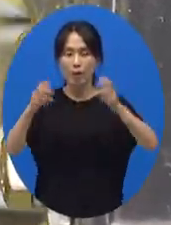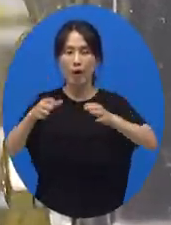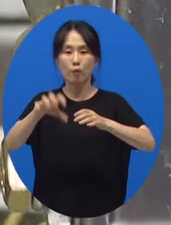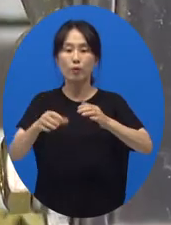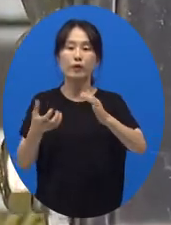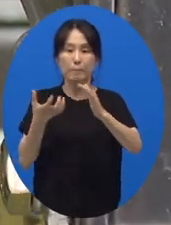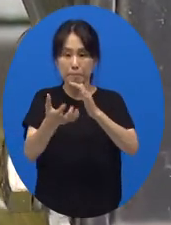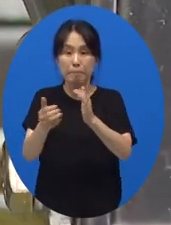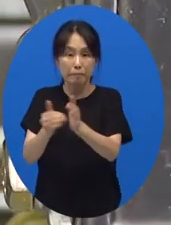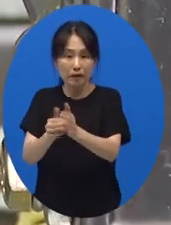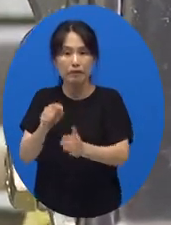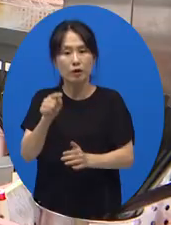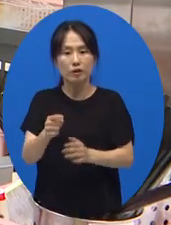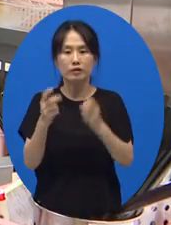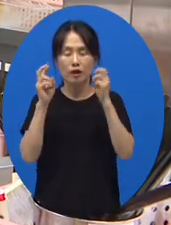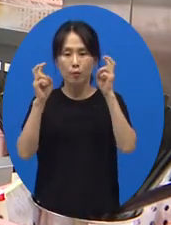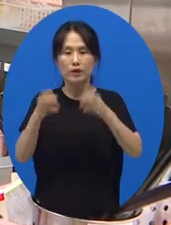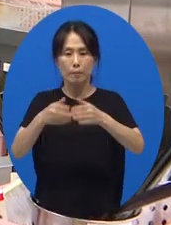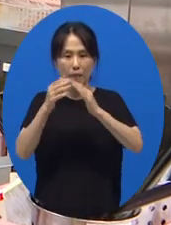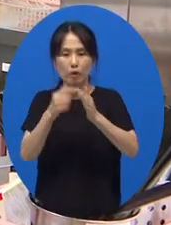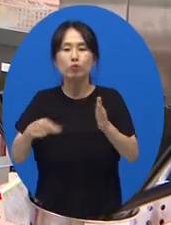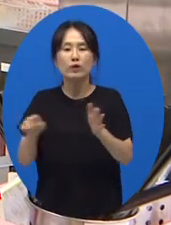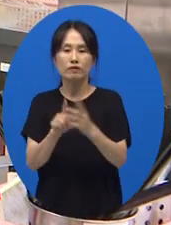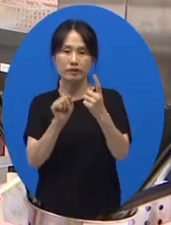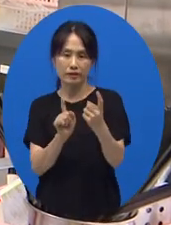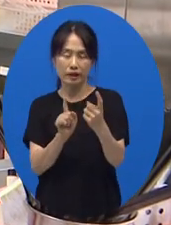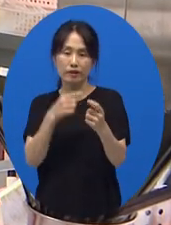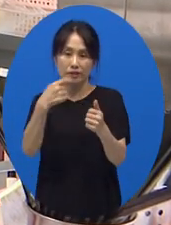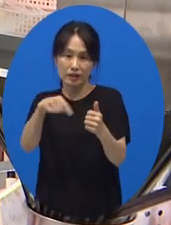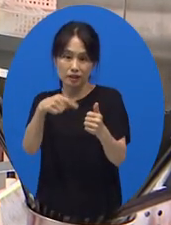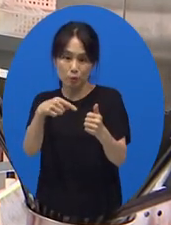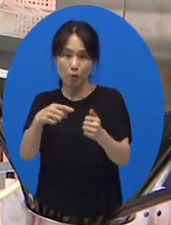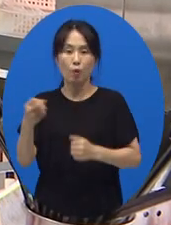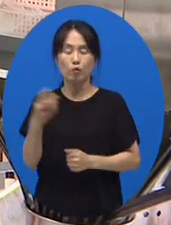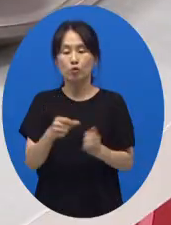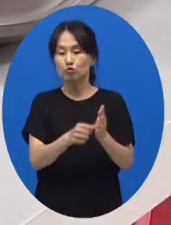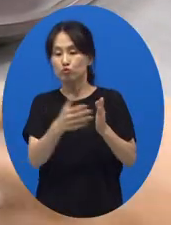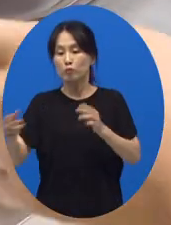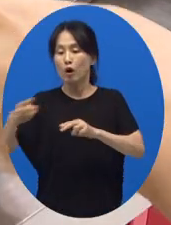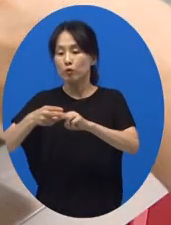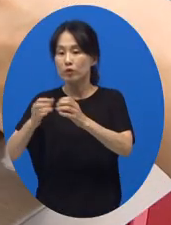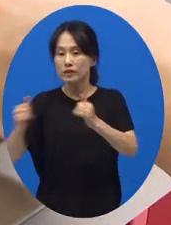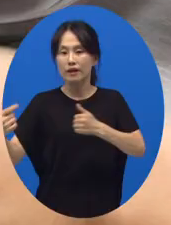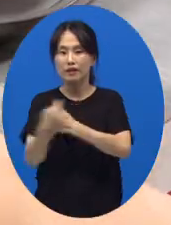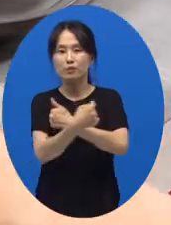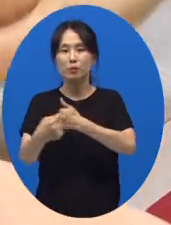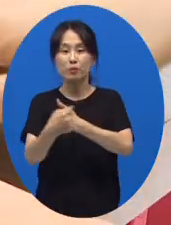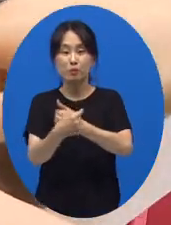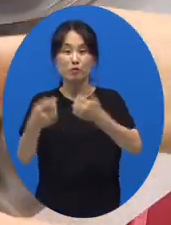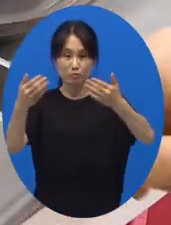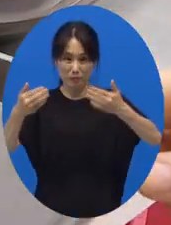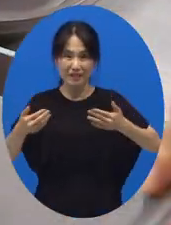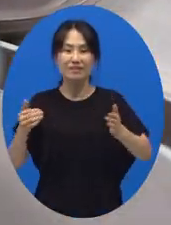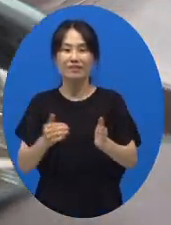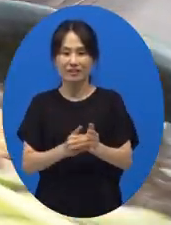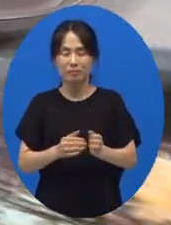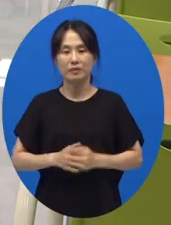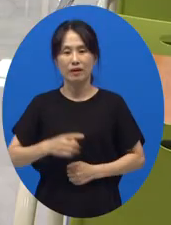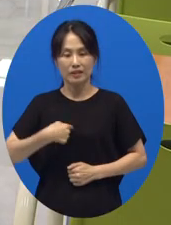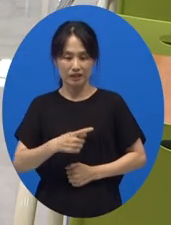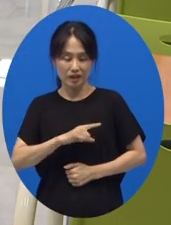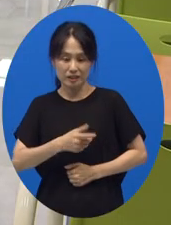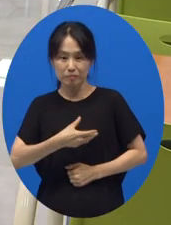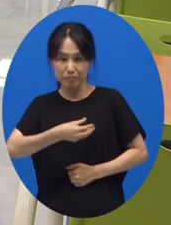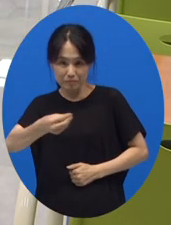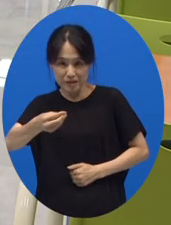선택했습니다. 이곳에서 창업을 위한 1대1 맞춤형 컨설팅과 유명 셰프에게 도제식 실습 교육을 발판 삼아 자신의